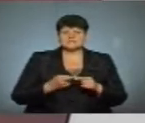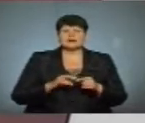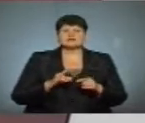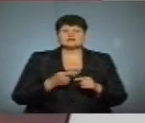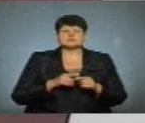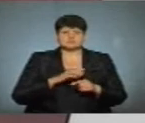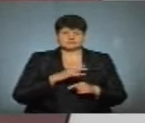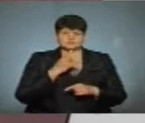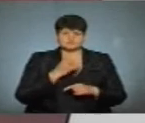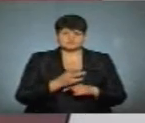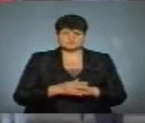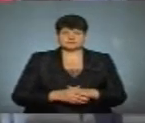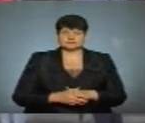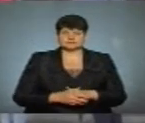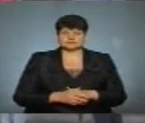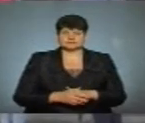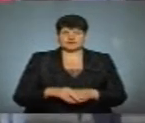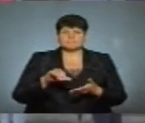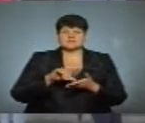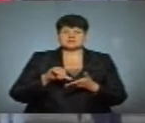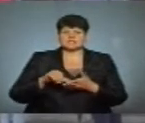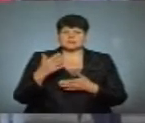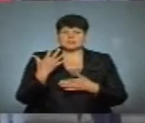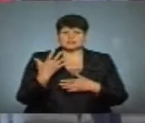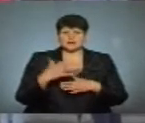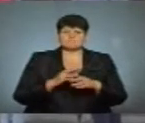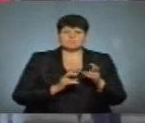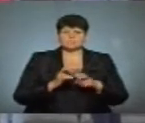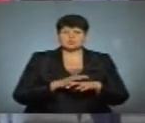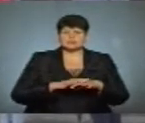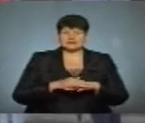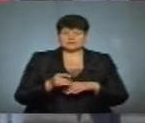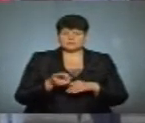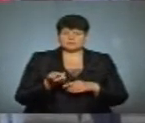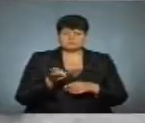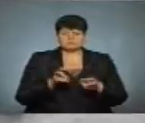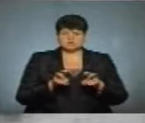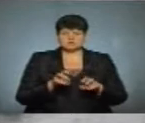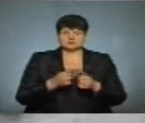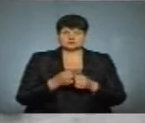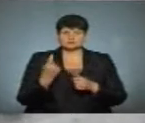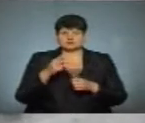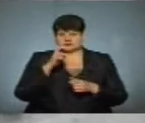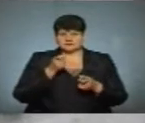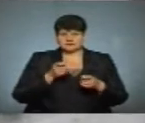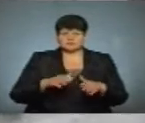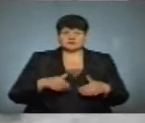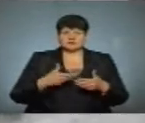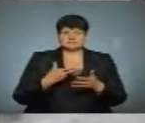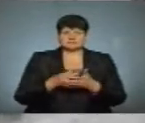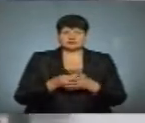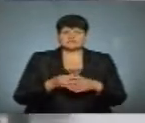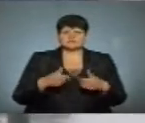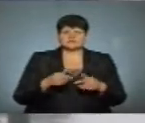Діана Ярошенко бачила. Представники 5 промислових ринків Тернополя прийшли під облдержадміністрацію, щоб передати своє звернення